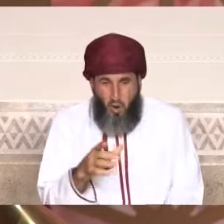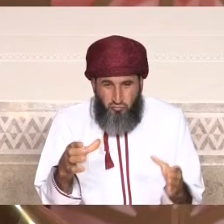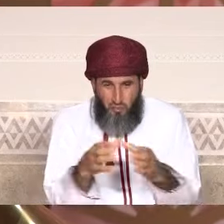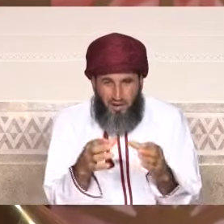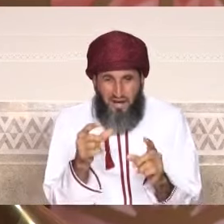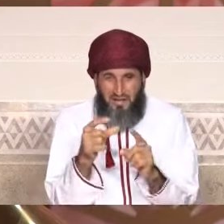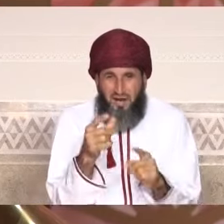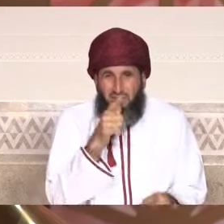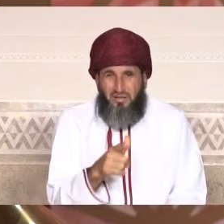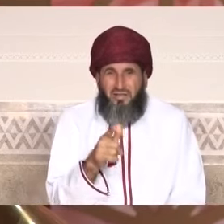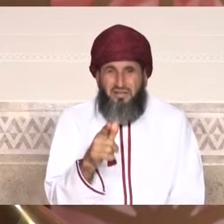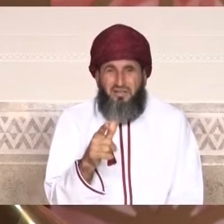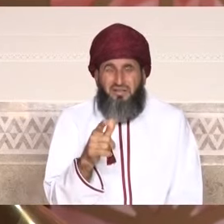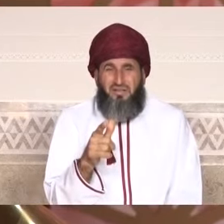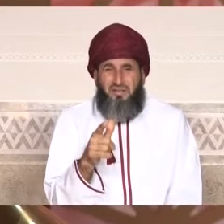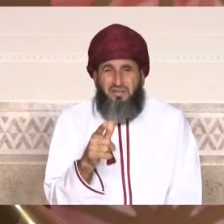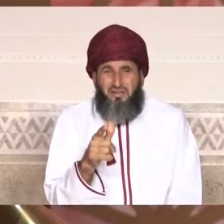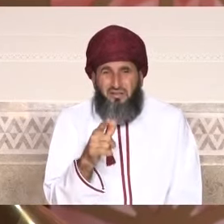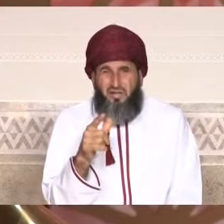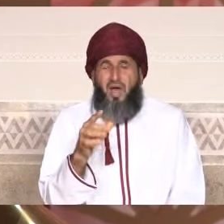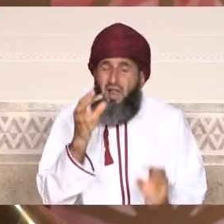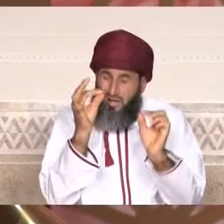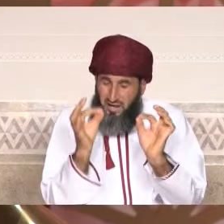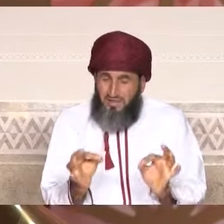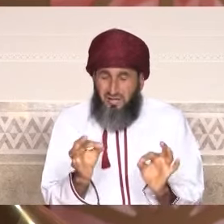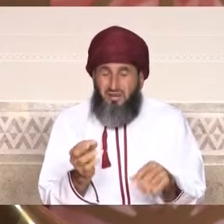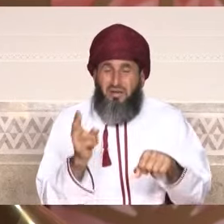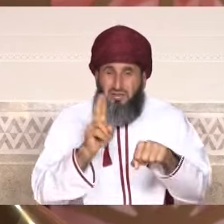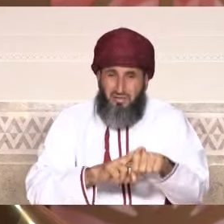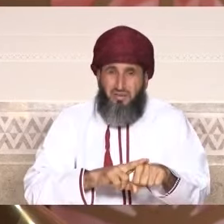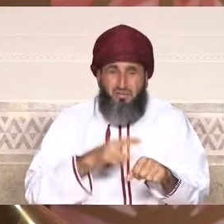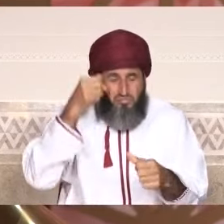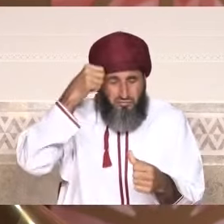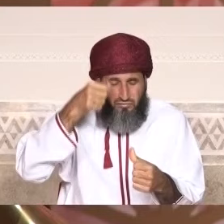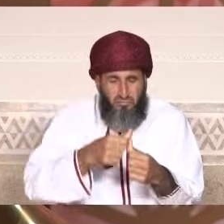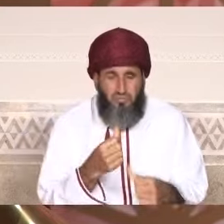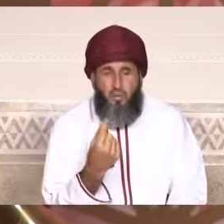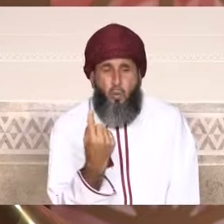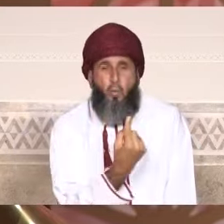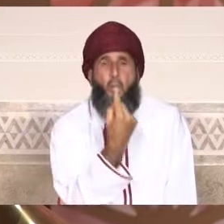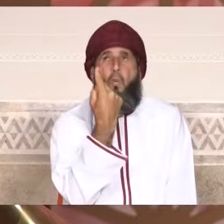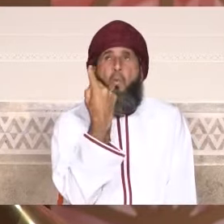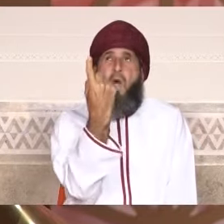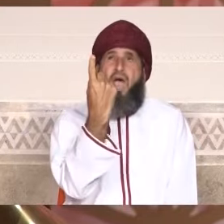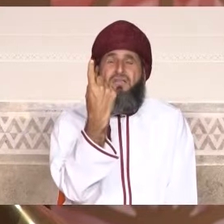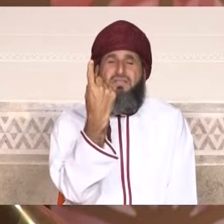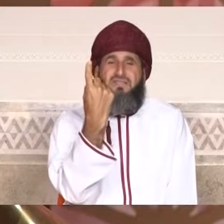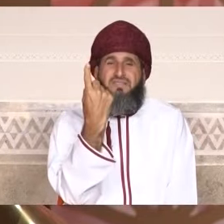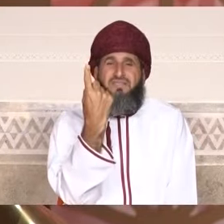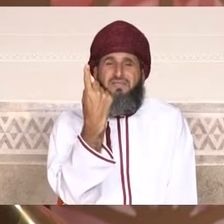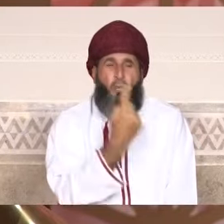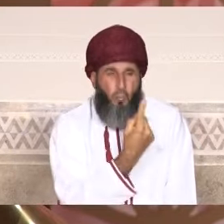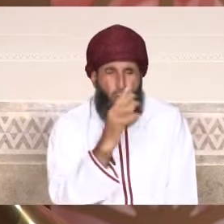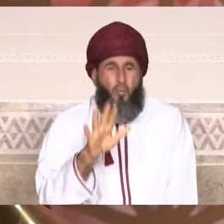تأتي هكذا دون العودة إلى التذكير بوحدانيته جل وعلا بصيغة